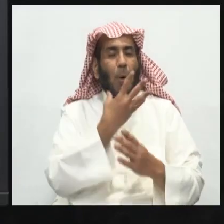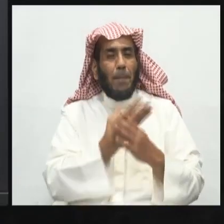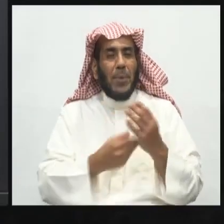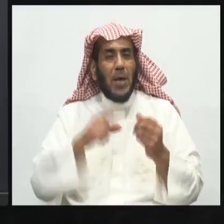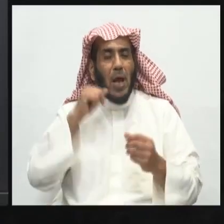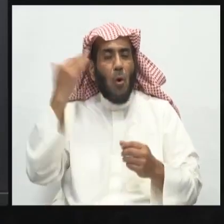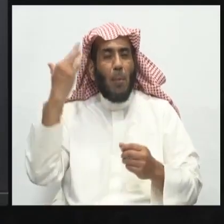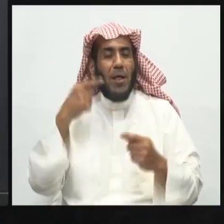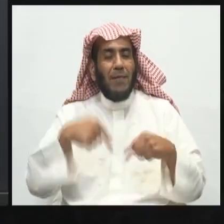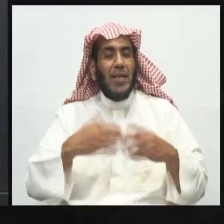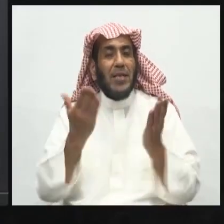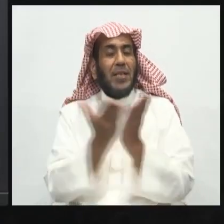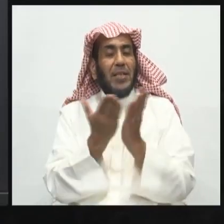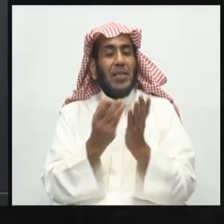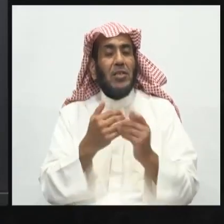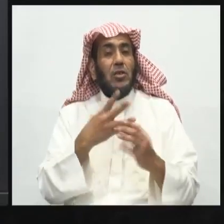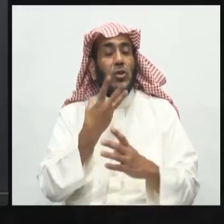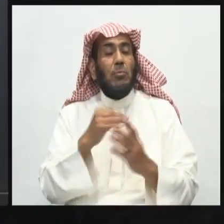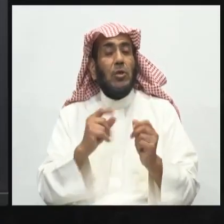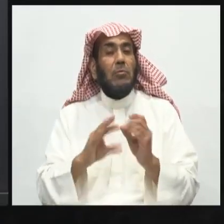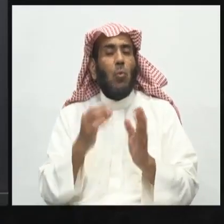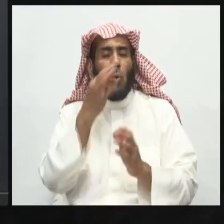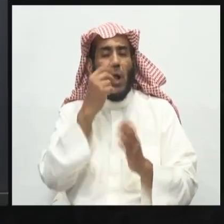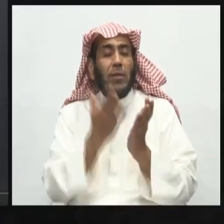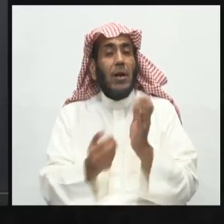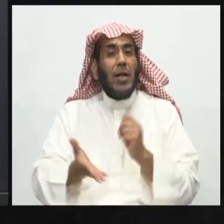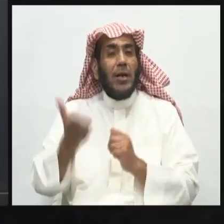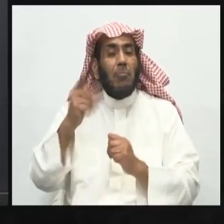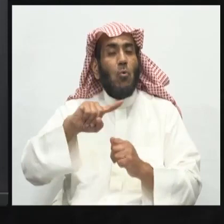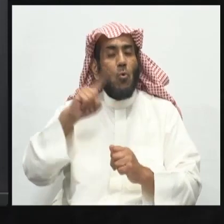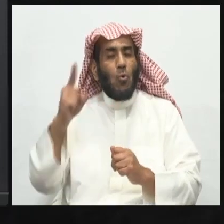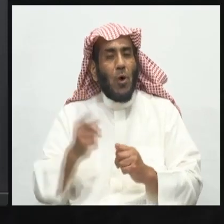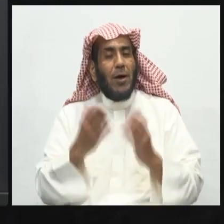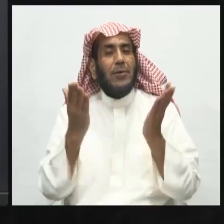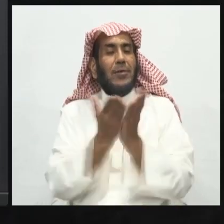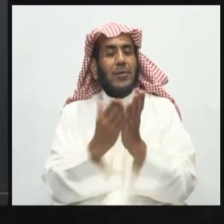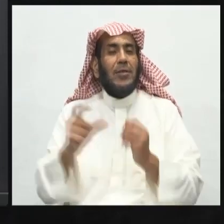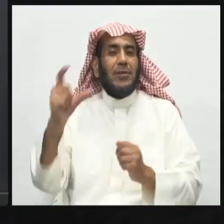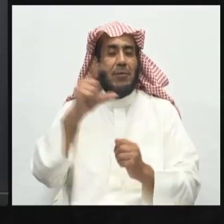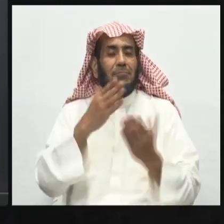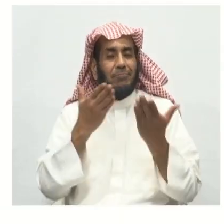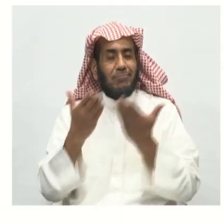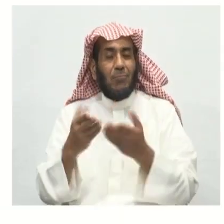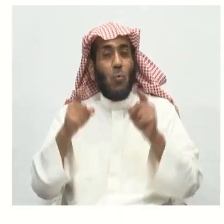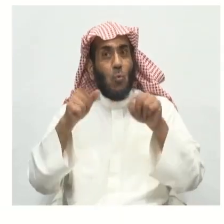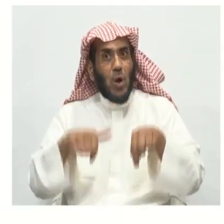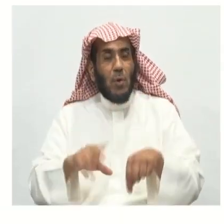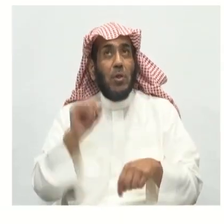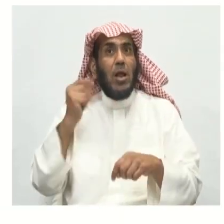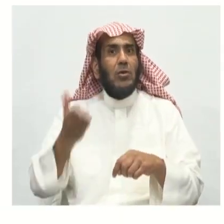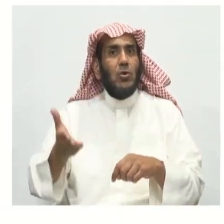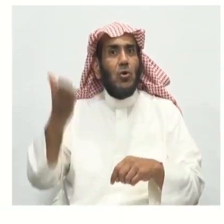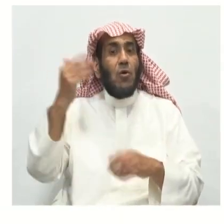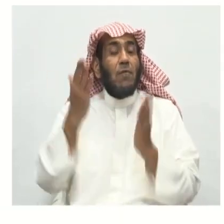وبناتي في درس جديد من دروس ماده القران الكريم والدراسات الاسلاميه واليوم باذن الله عز وجل